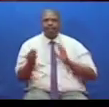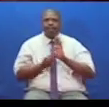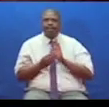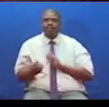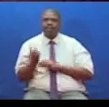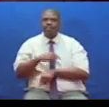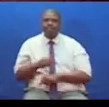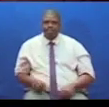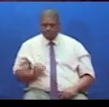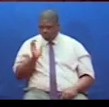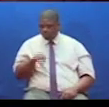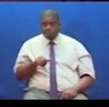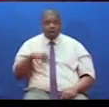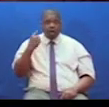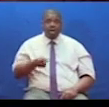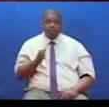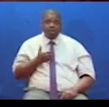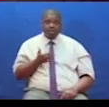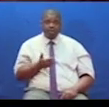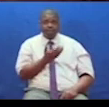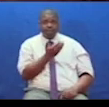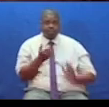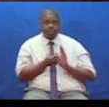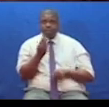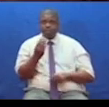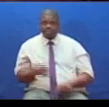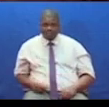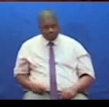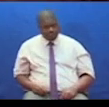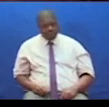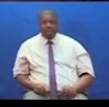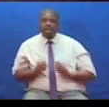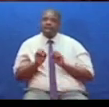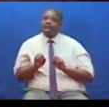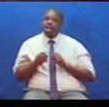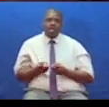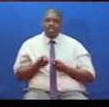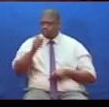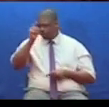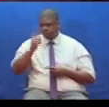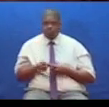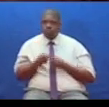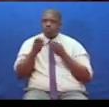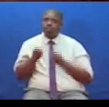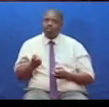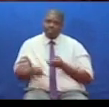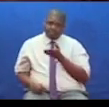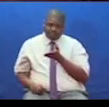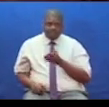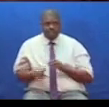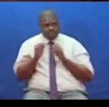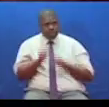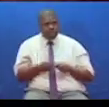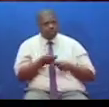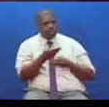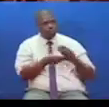4.9%, mwakani unataka kwenda 5.3%, lakini kupunguza umaskini lazima